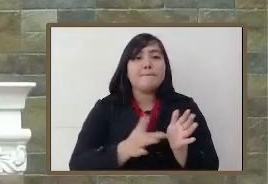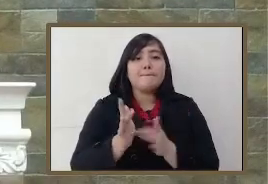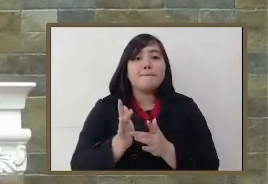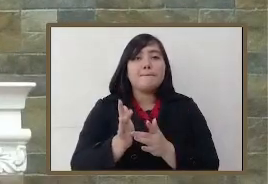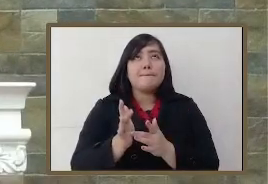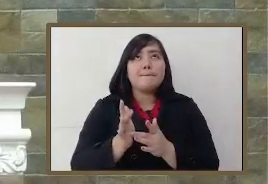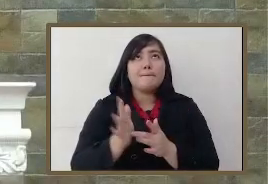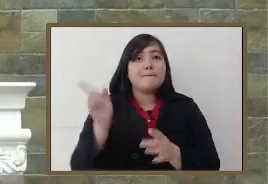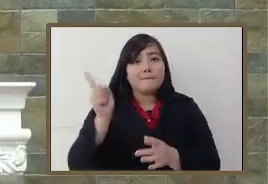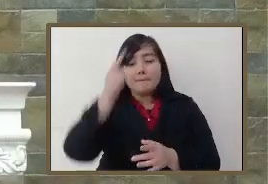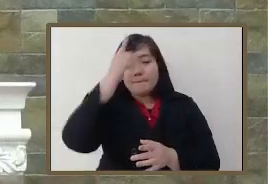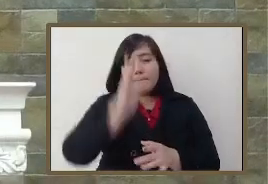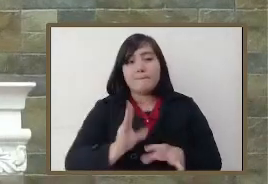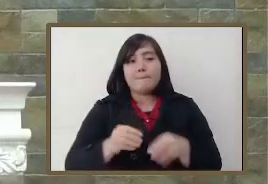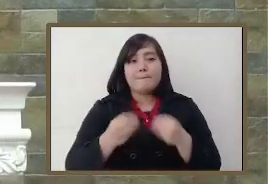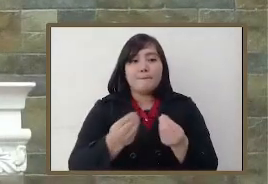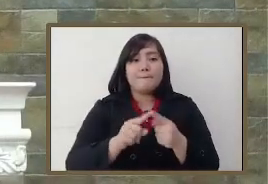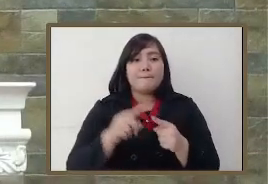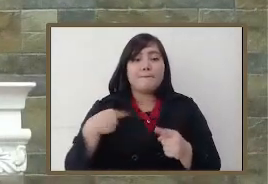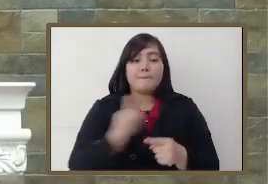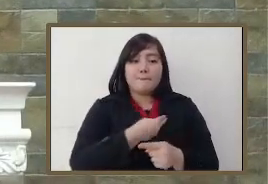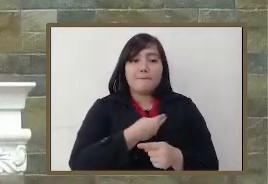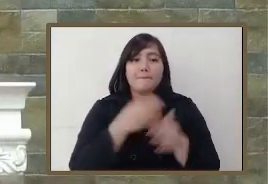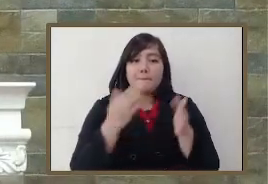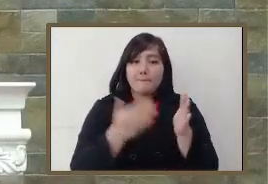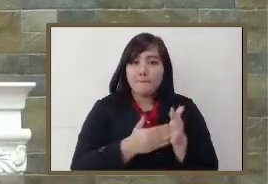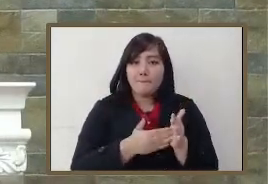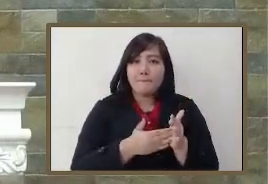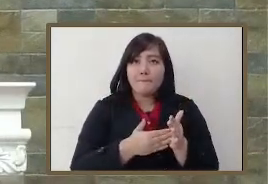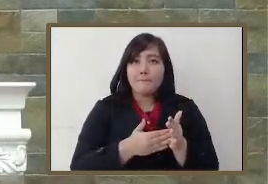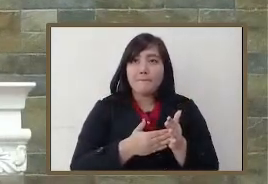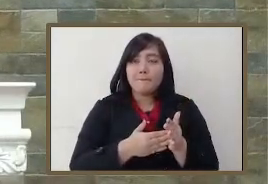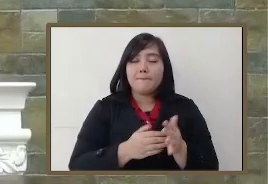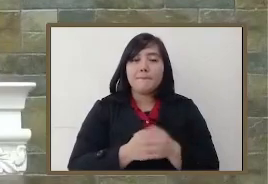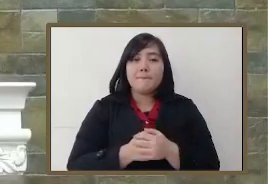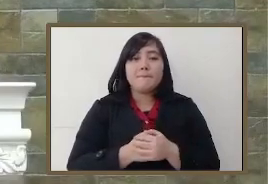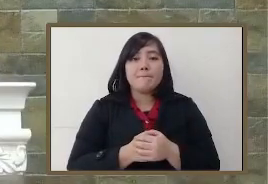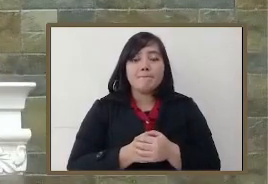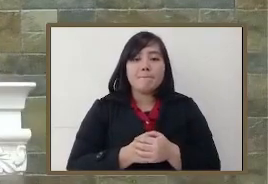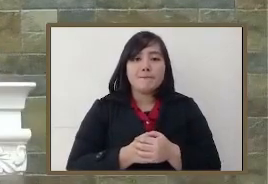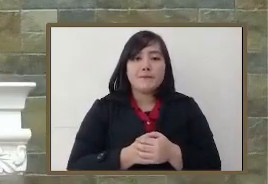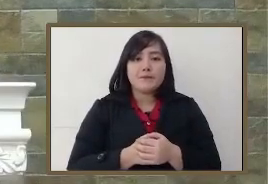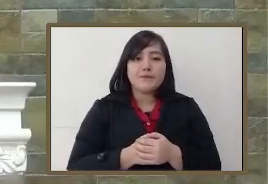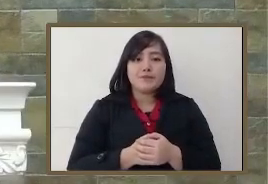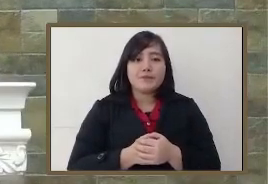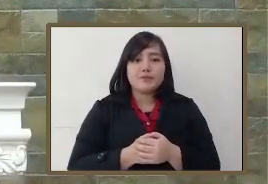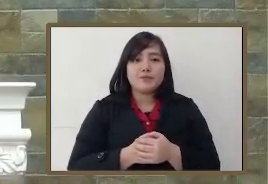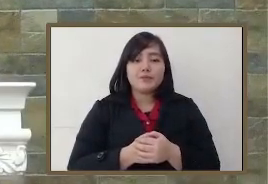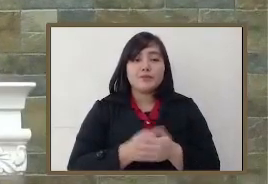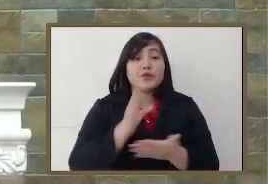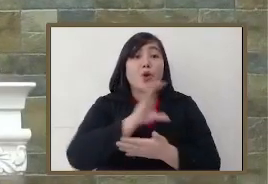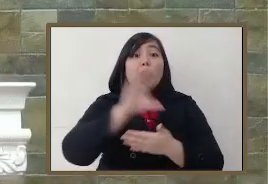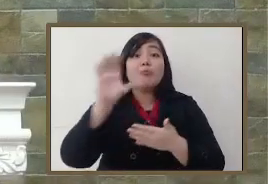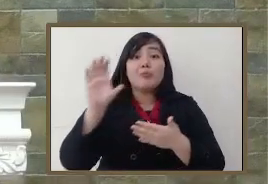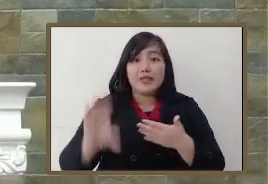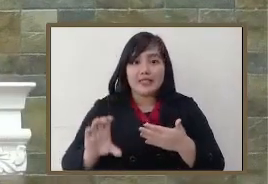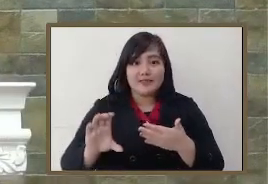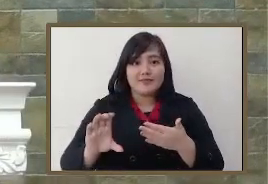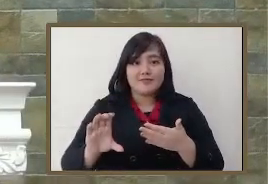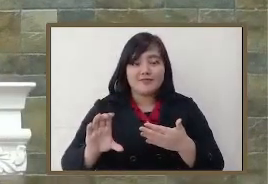buhay natin. You see, so ang kailangan dito ay development. You see, kumpleto na yung isang bagay,